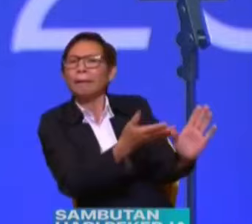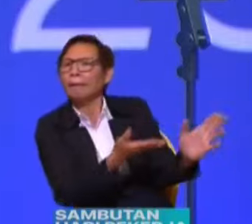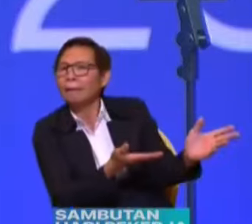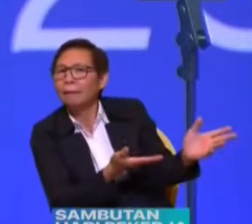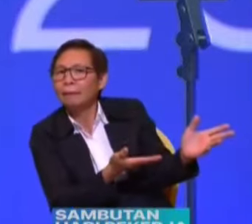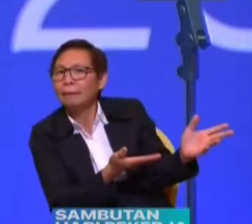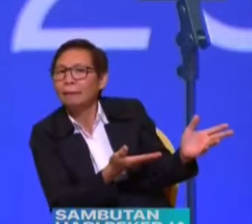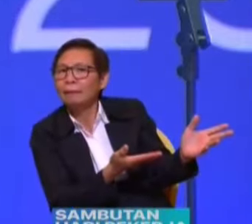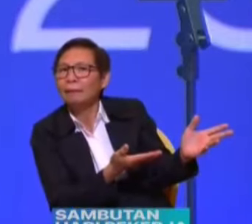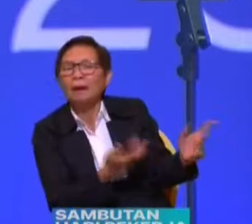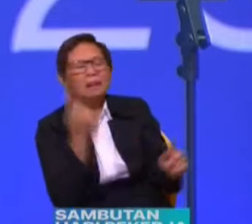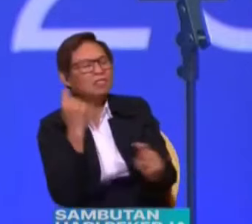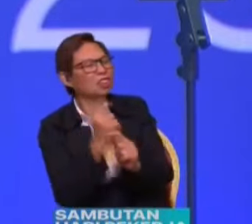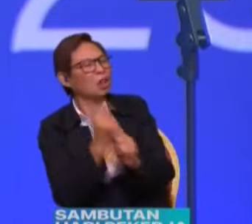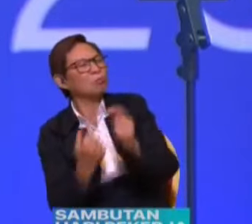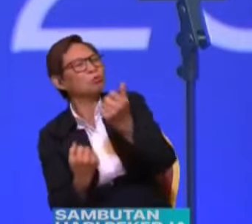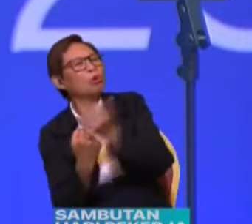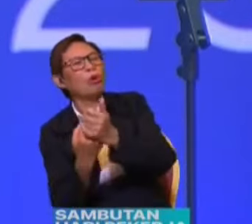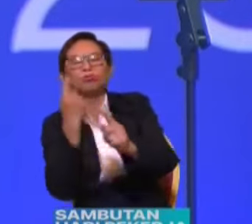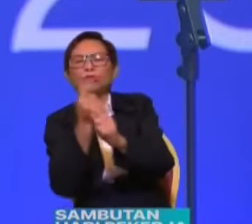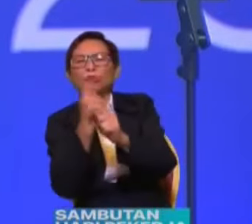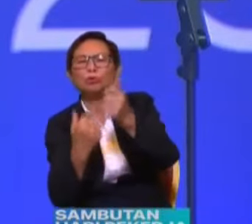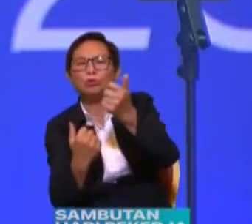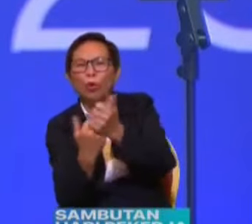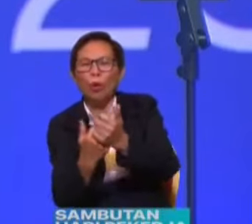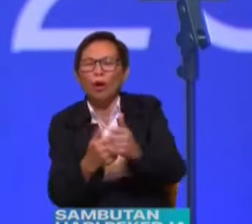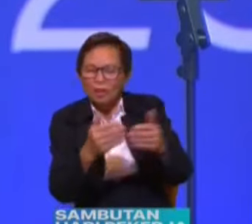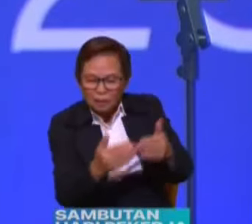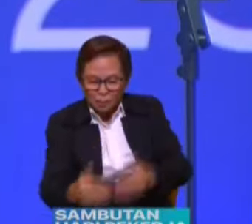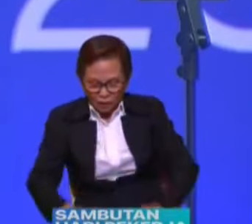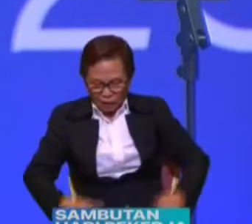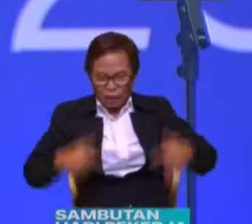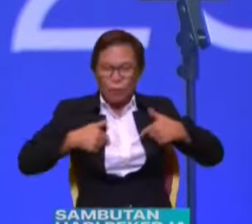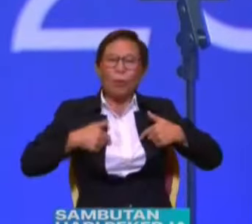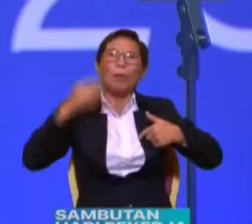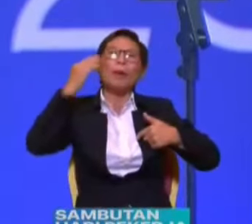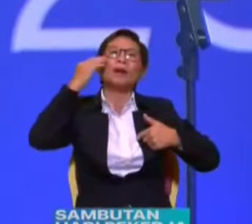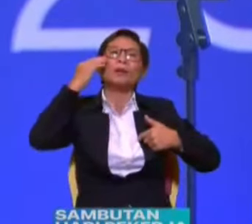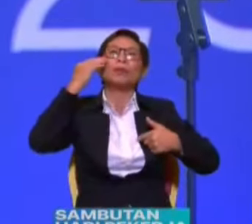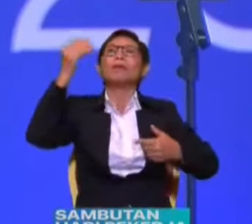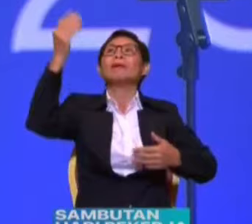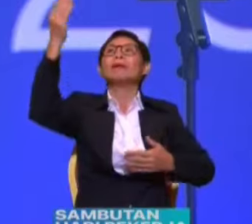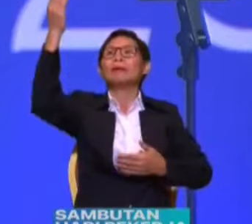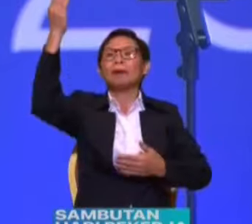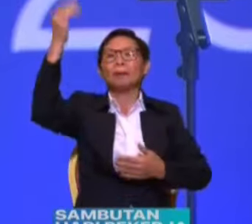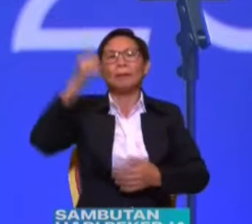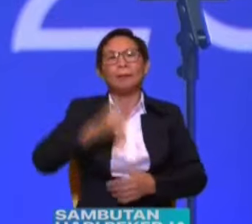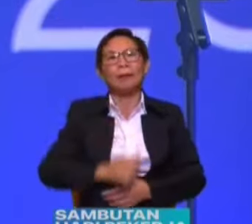Itu pun tetap sokong. Dan kadang-kadang sambung hidup Melayu atau Allahu Akbar.